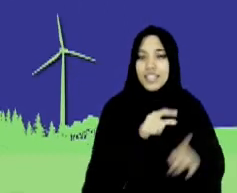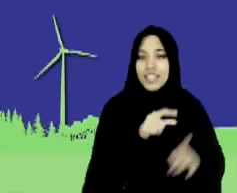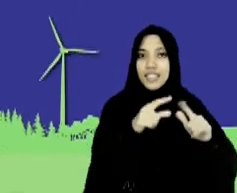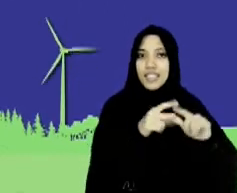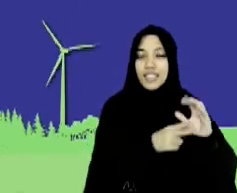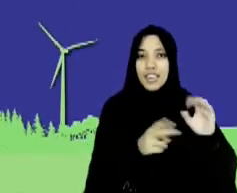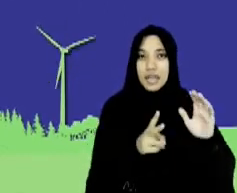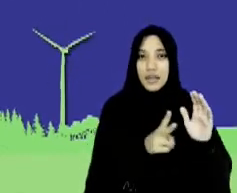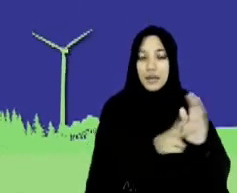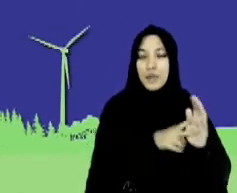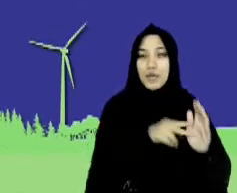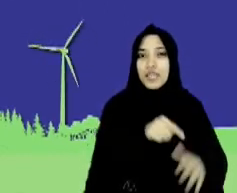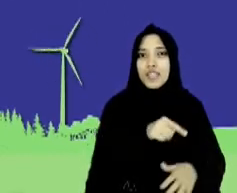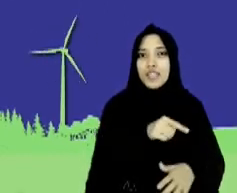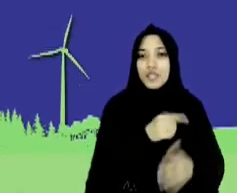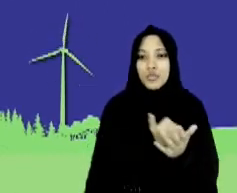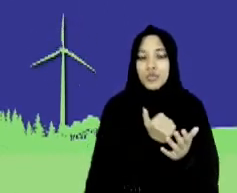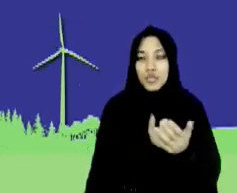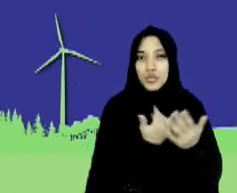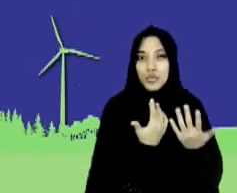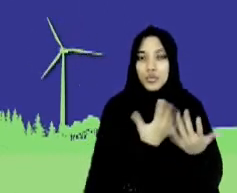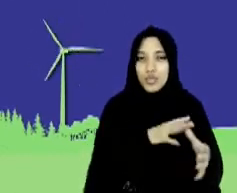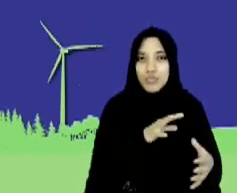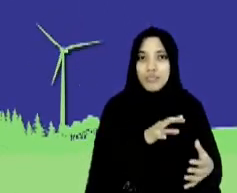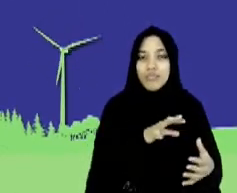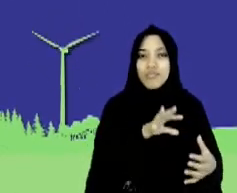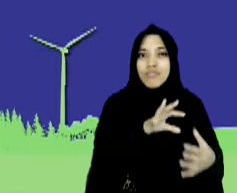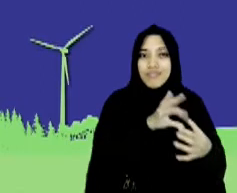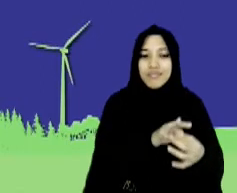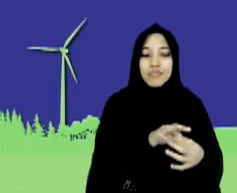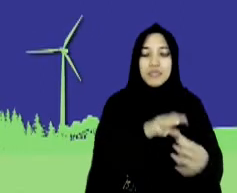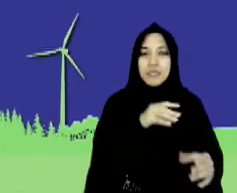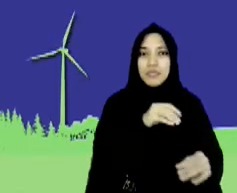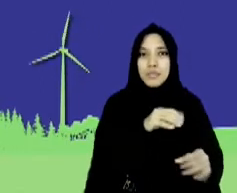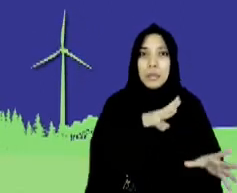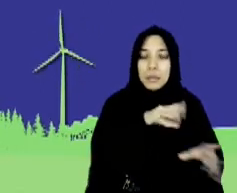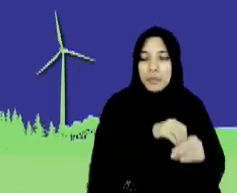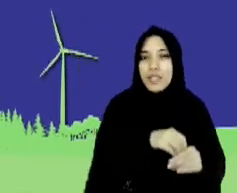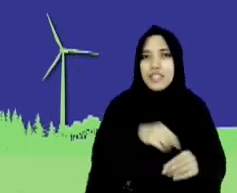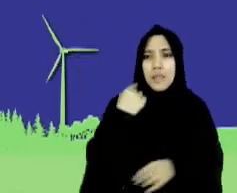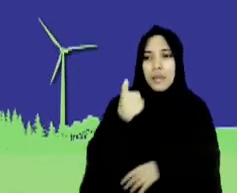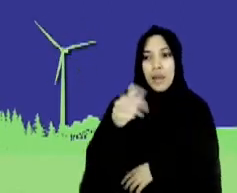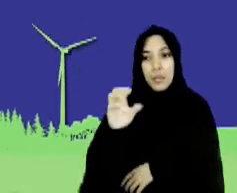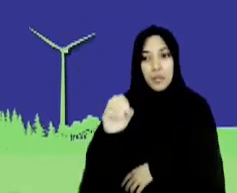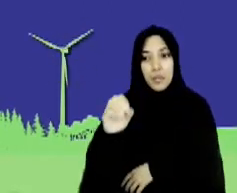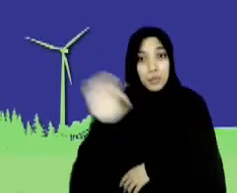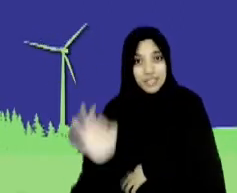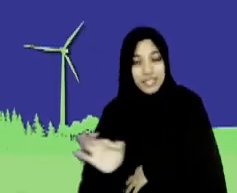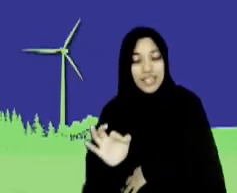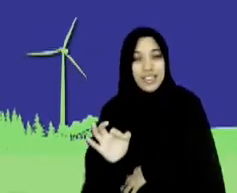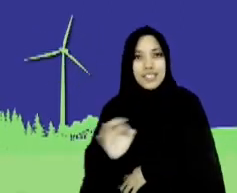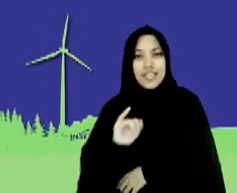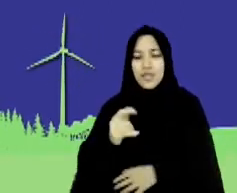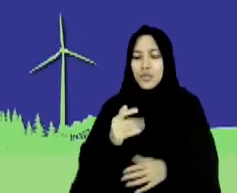ke jejak karbonnya itu mencapai eh 61% jadi memang sangat besar kemudian eh yang terakhir juga